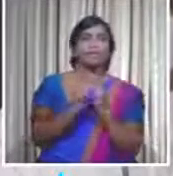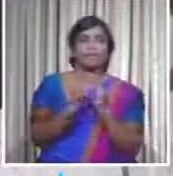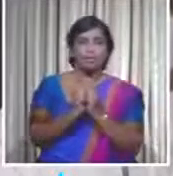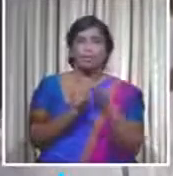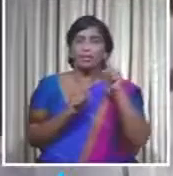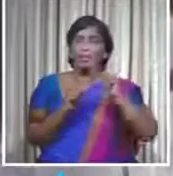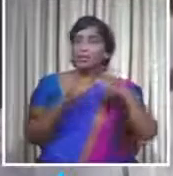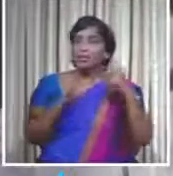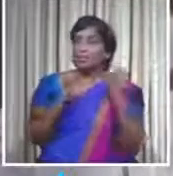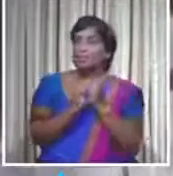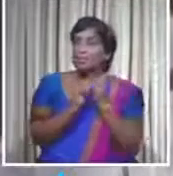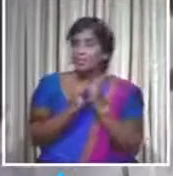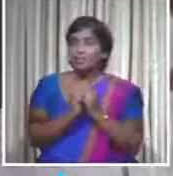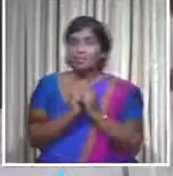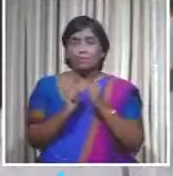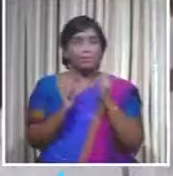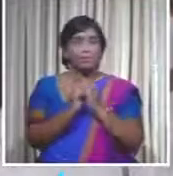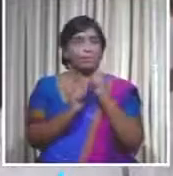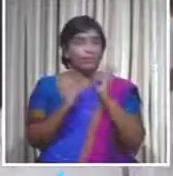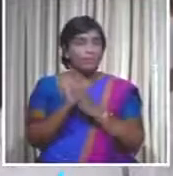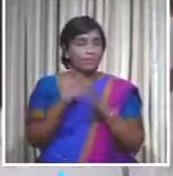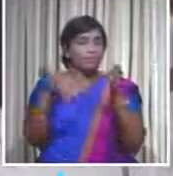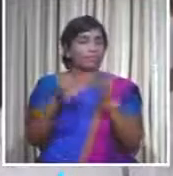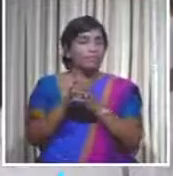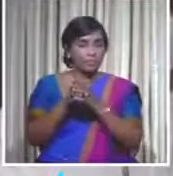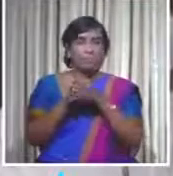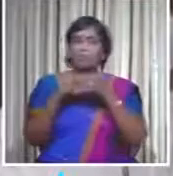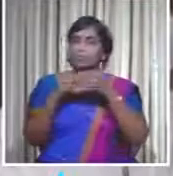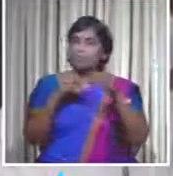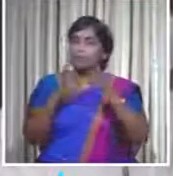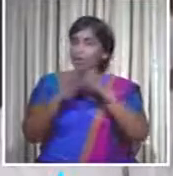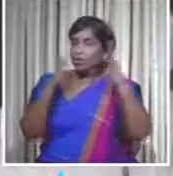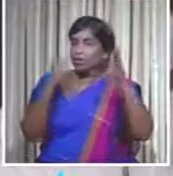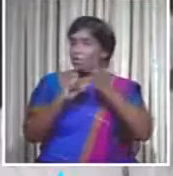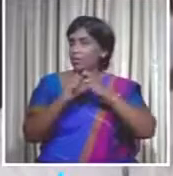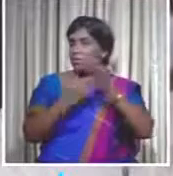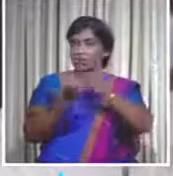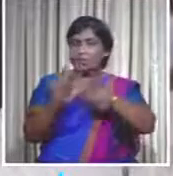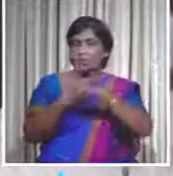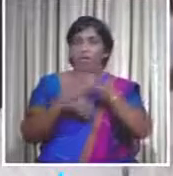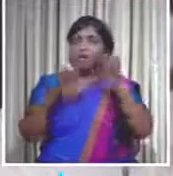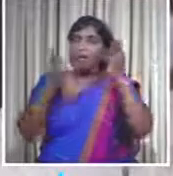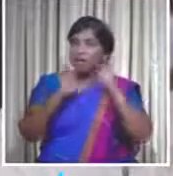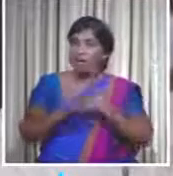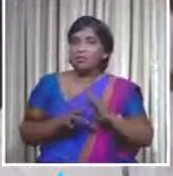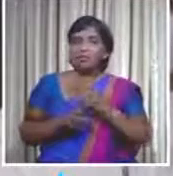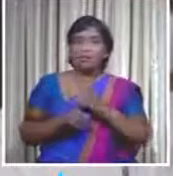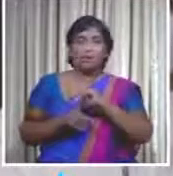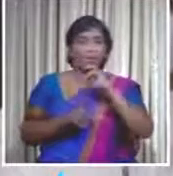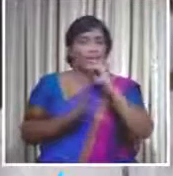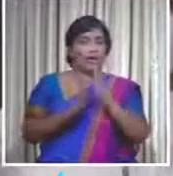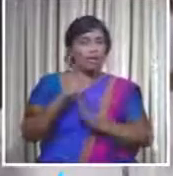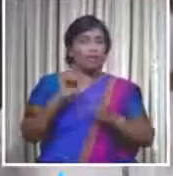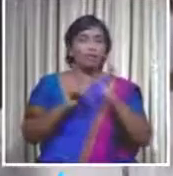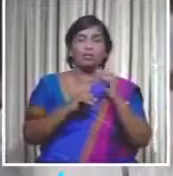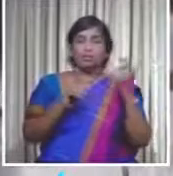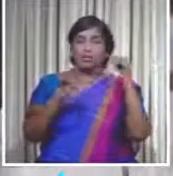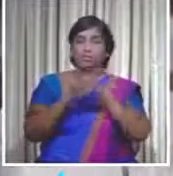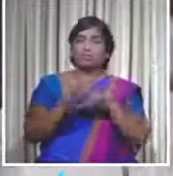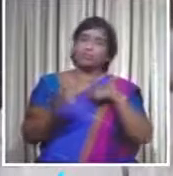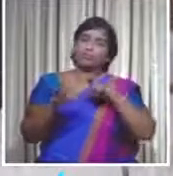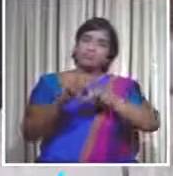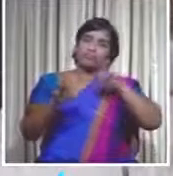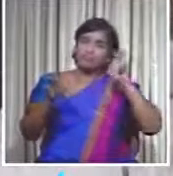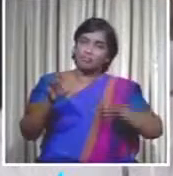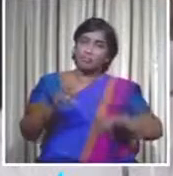වෙන දෙයක් කරන්න ගිහිලා අර කාර්ය සාධක බලකායපත් කරන්න ගිහිලා ලොකු අවුලක් ඇති කරලා අන්තිමට අධිකරණ ඇමතිතුමා ගිහිලා මම ඉල්ලා අස්සෙනවා